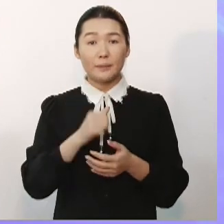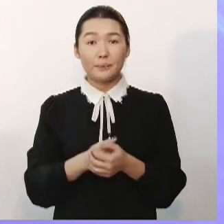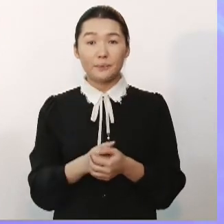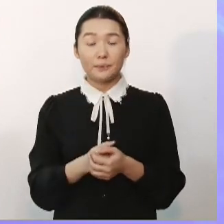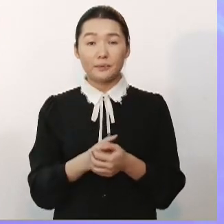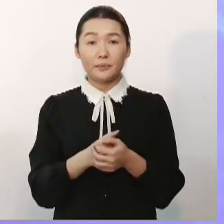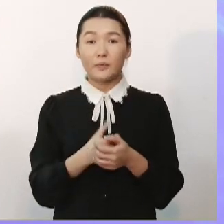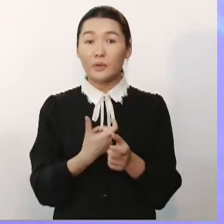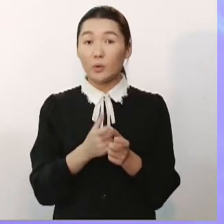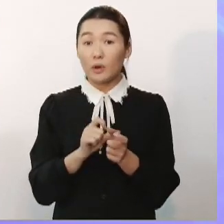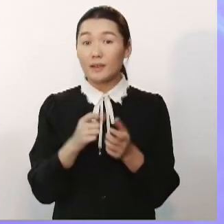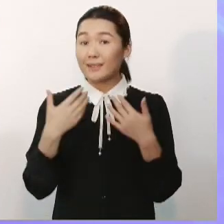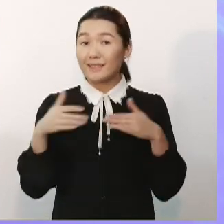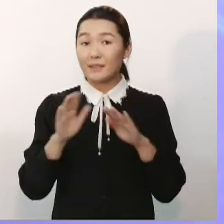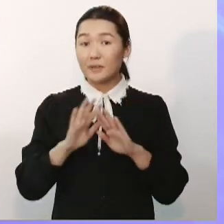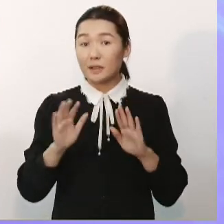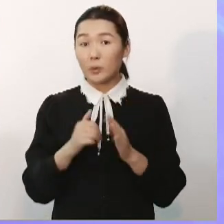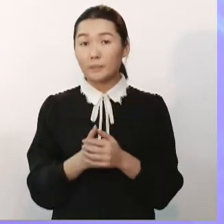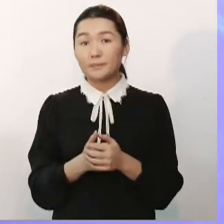Но это еще не все.